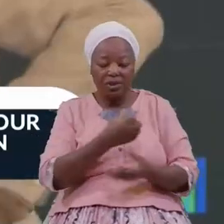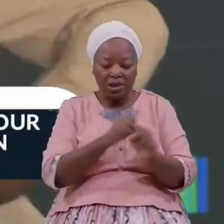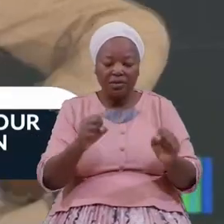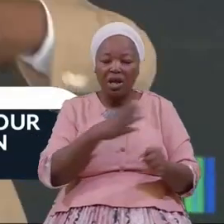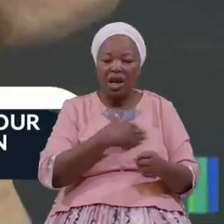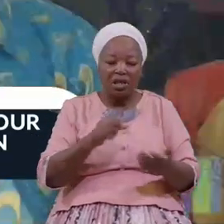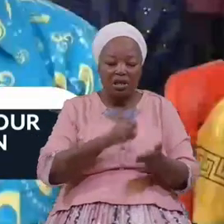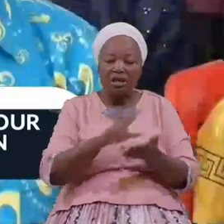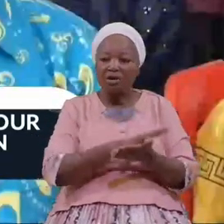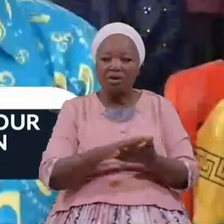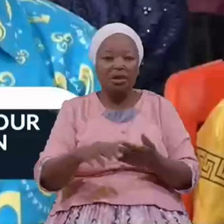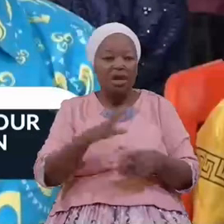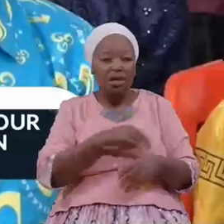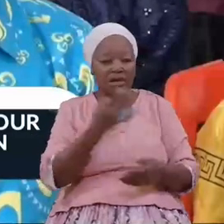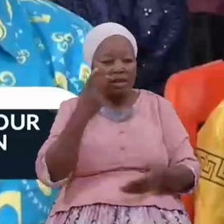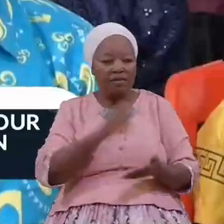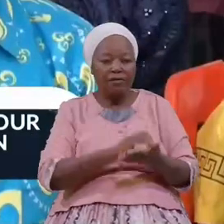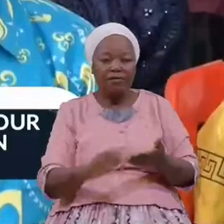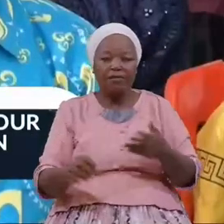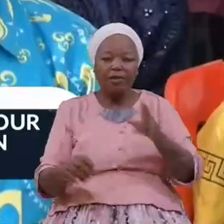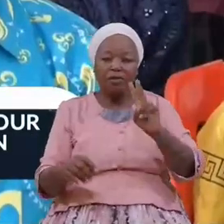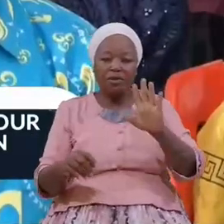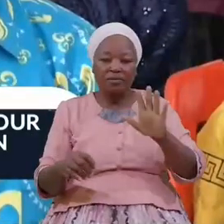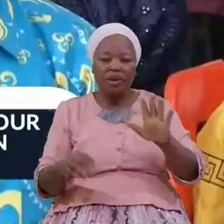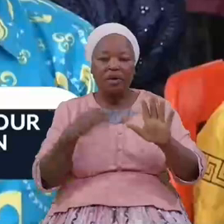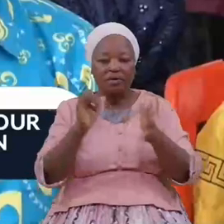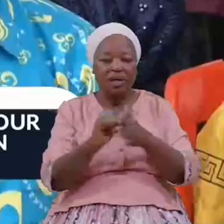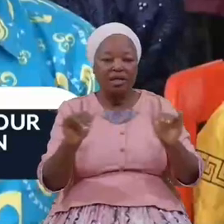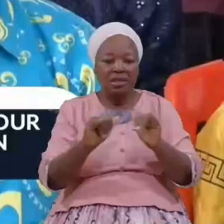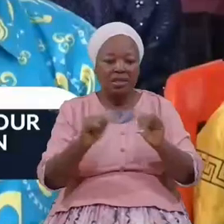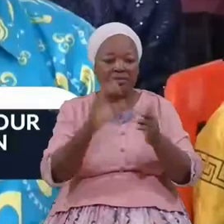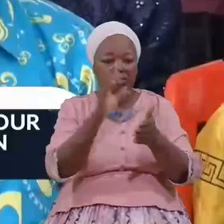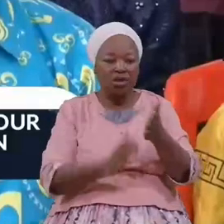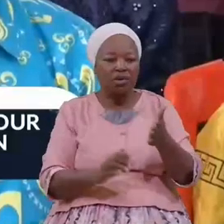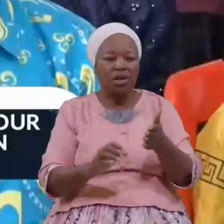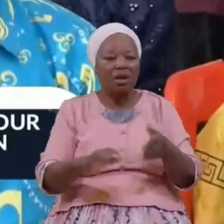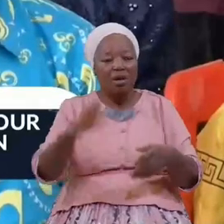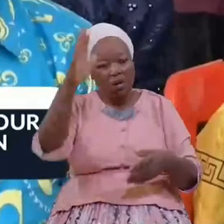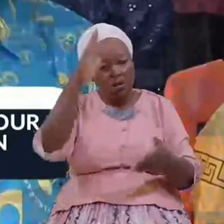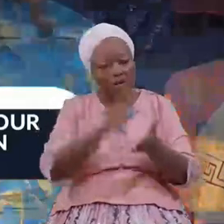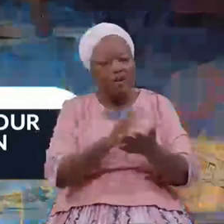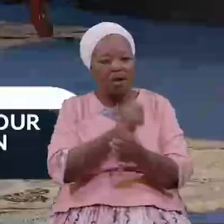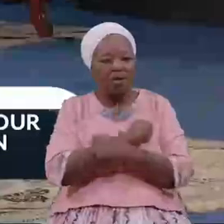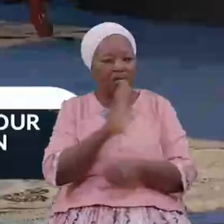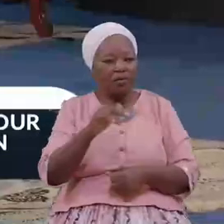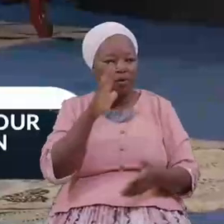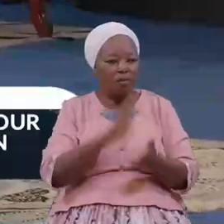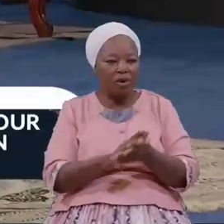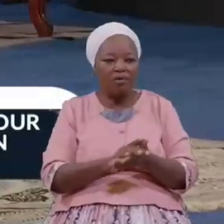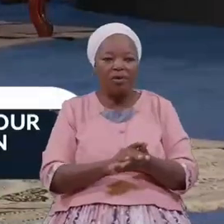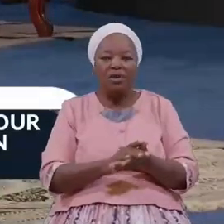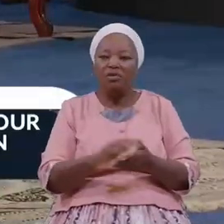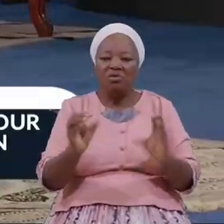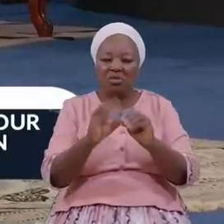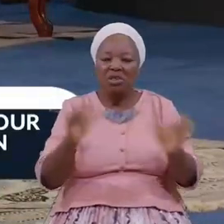notre sanctification. Et le verset 25 dit ici, « Marie aimée, vos femmes,